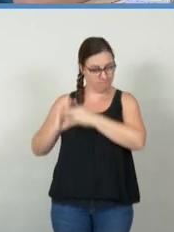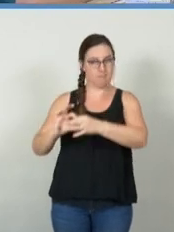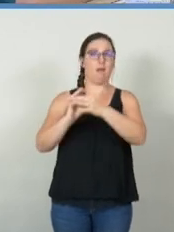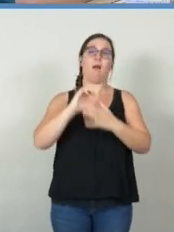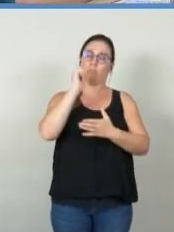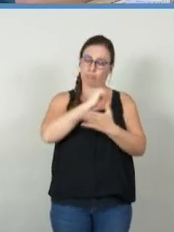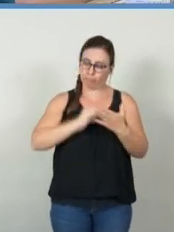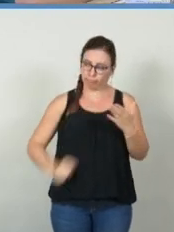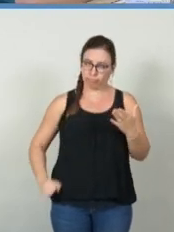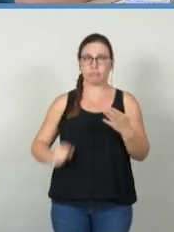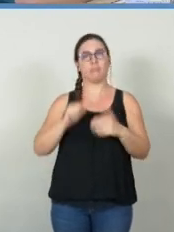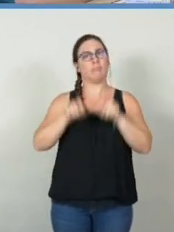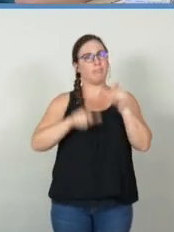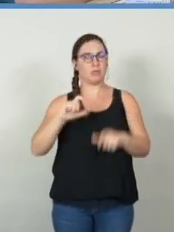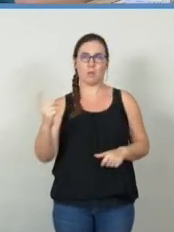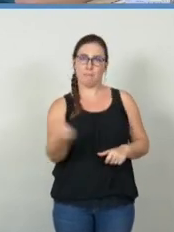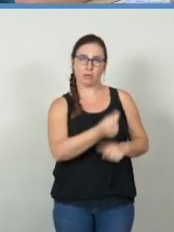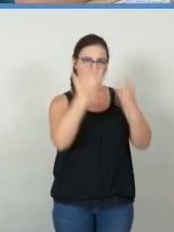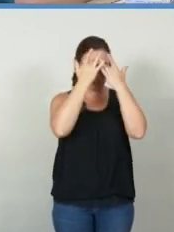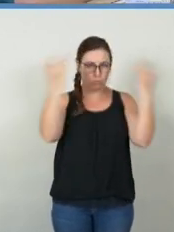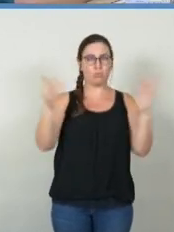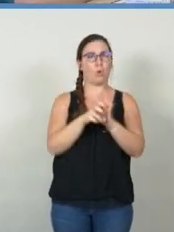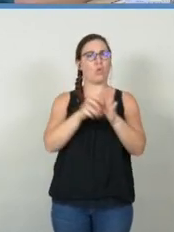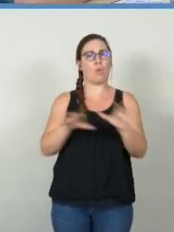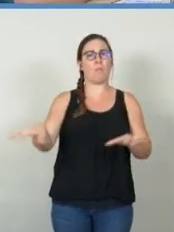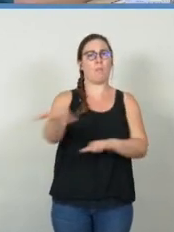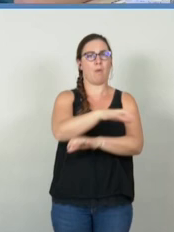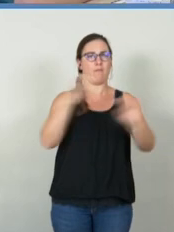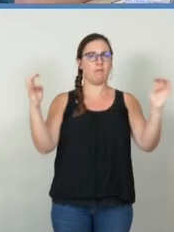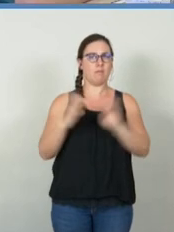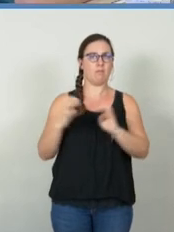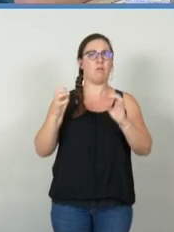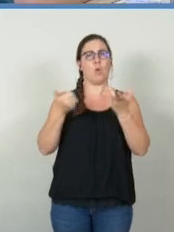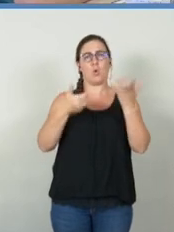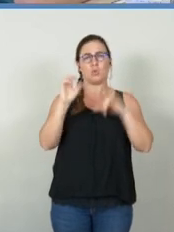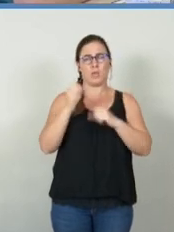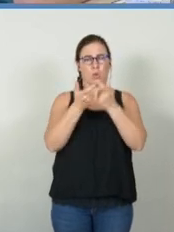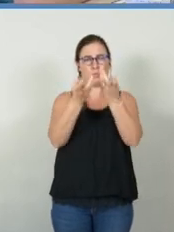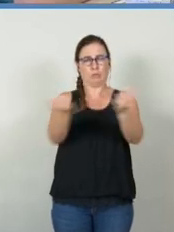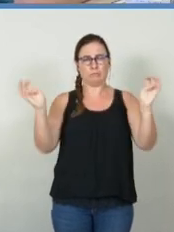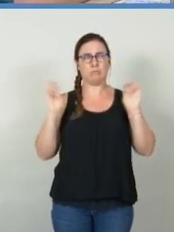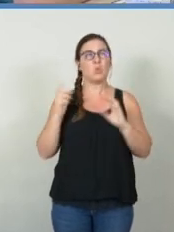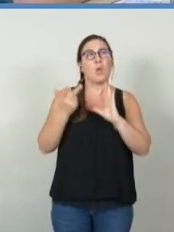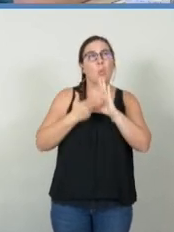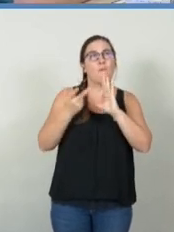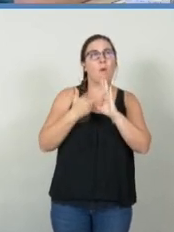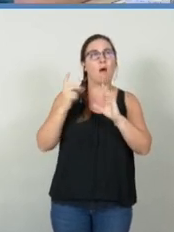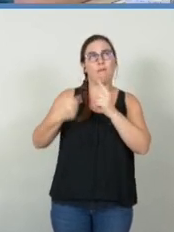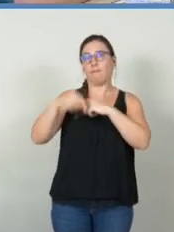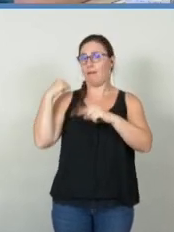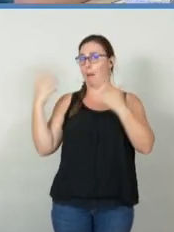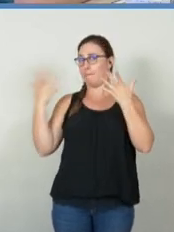par les acteurs culturels du territoire qui se sont réunis une soixantaine d'entre eux à plusieurs reprises à trois reprises de mémoire au cours du printemps